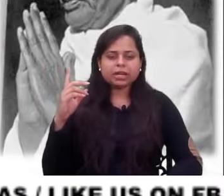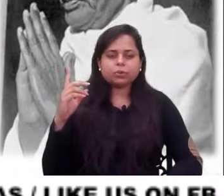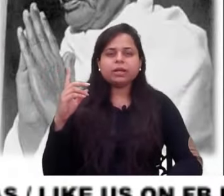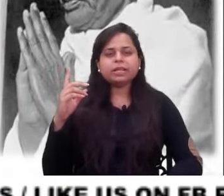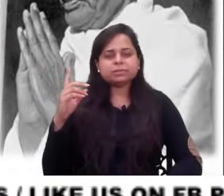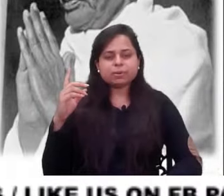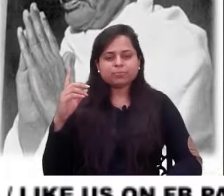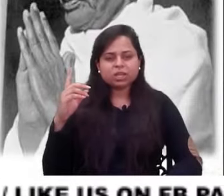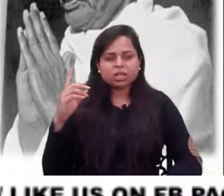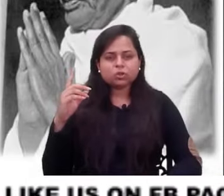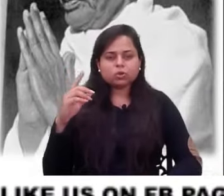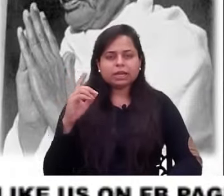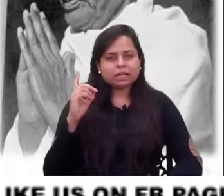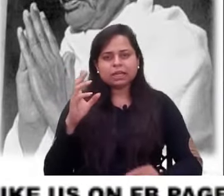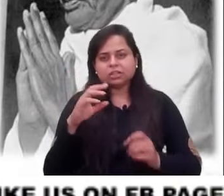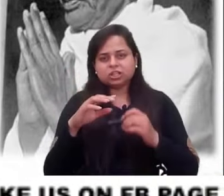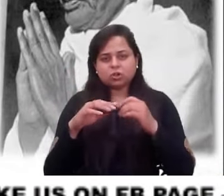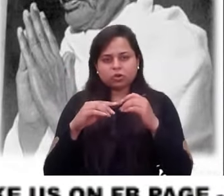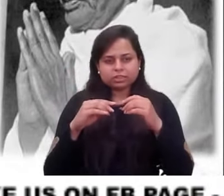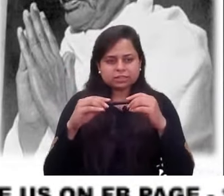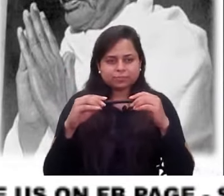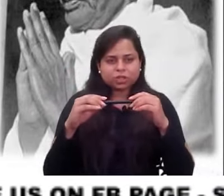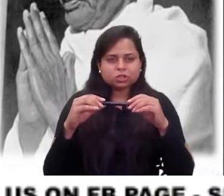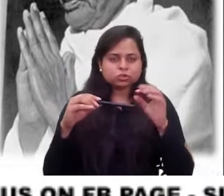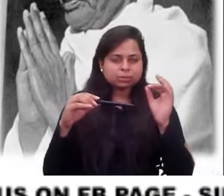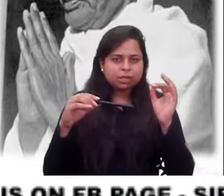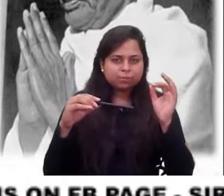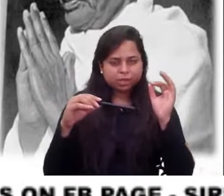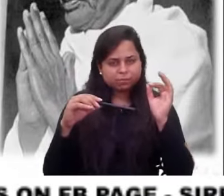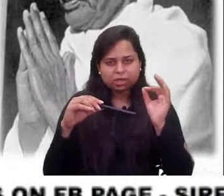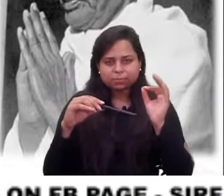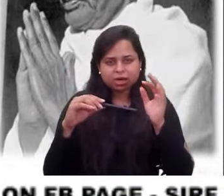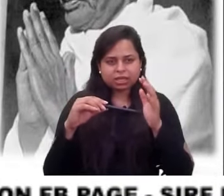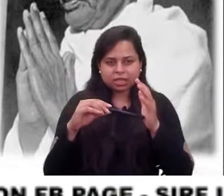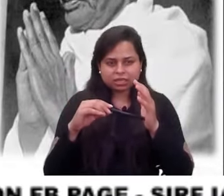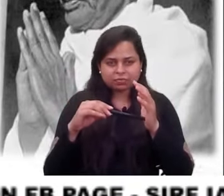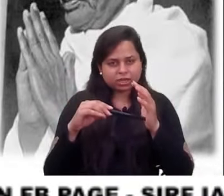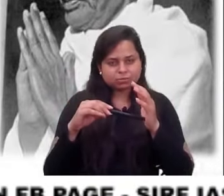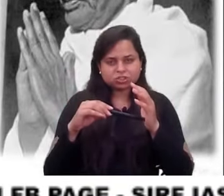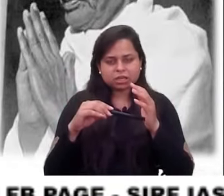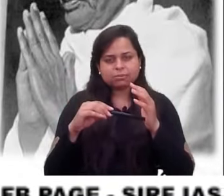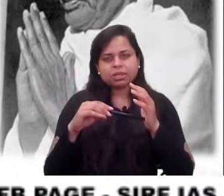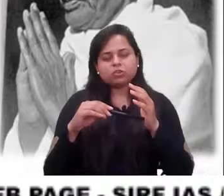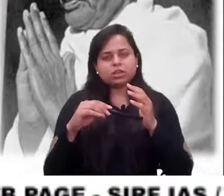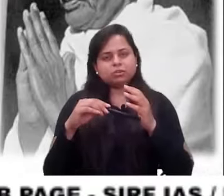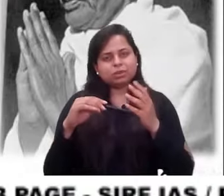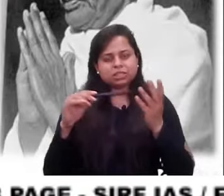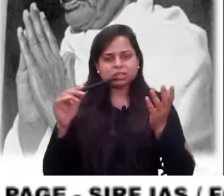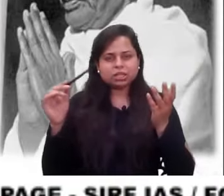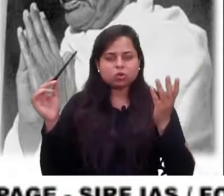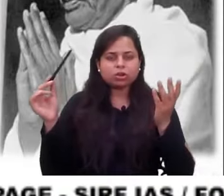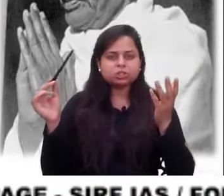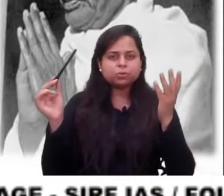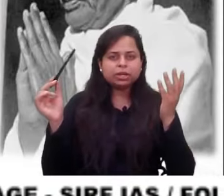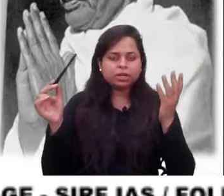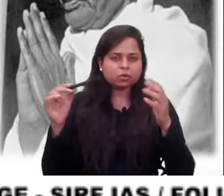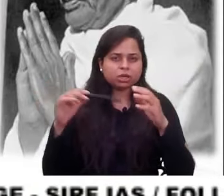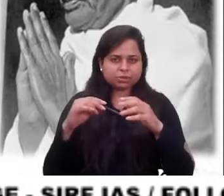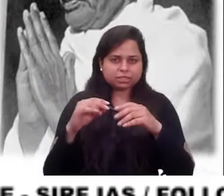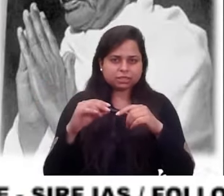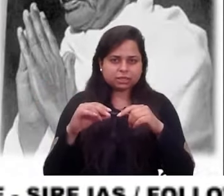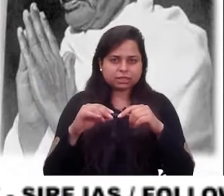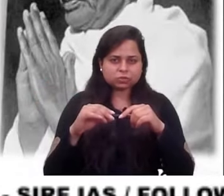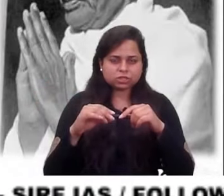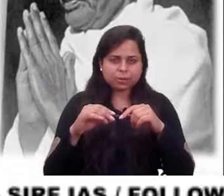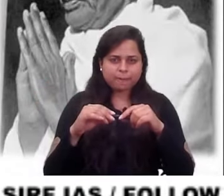10 तो इंडियन नेशनल कांग्रेस उस समय पार्टी यह थी कि कांग्रेस पूरे